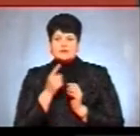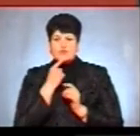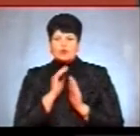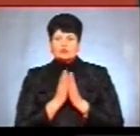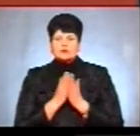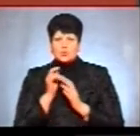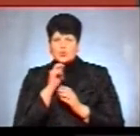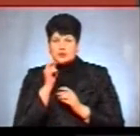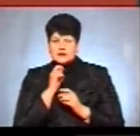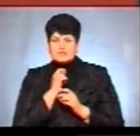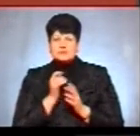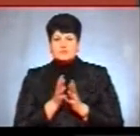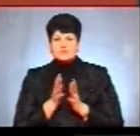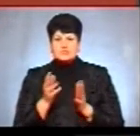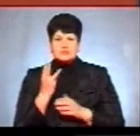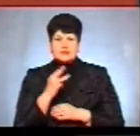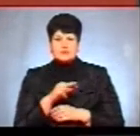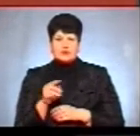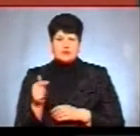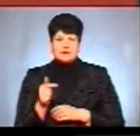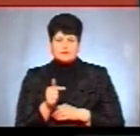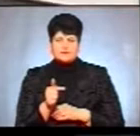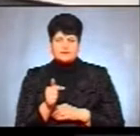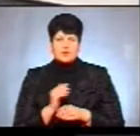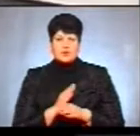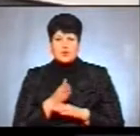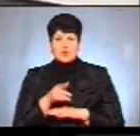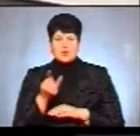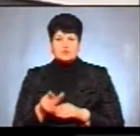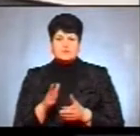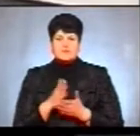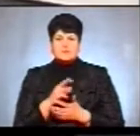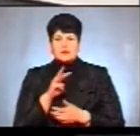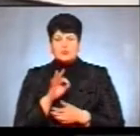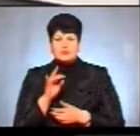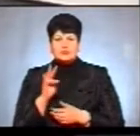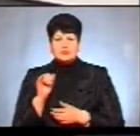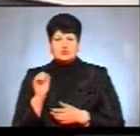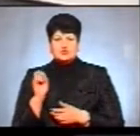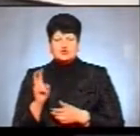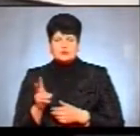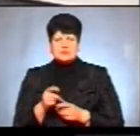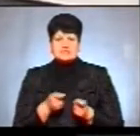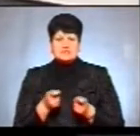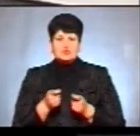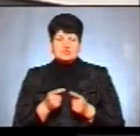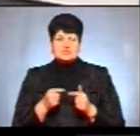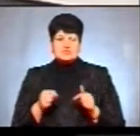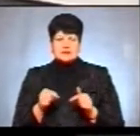у розмірі понад 3 мільйони гривень. Гостем студії є Михайло Онищук, завідувач сектора екологічного